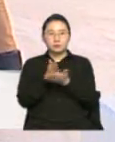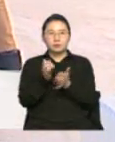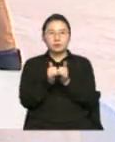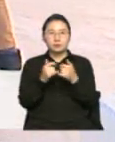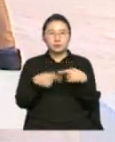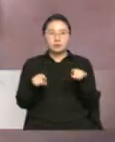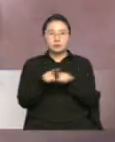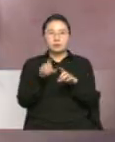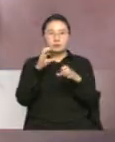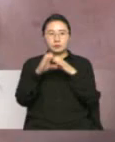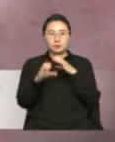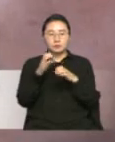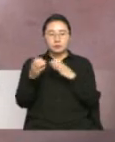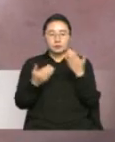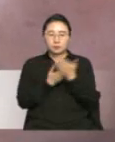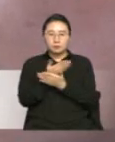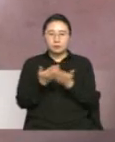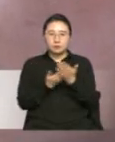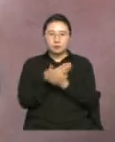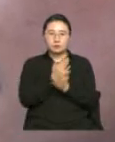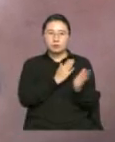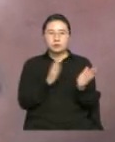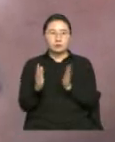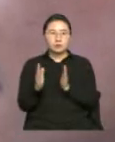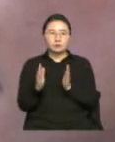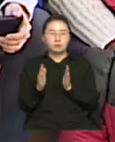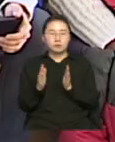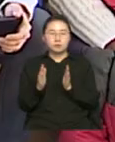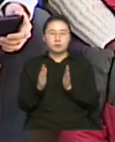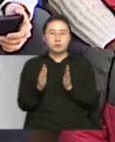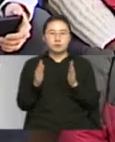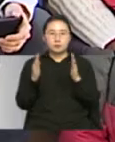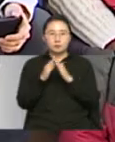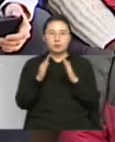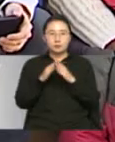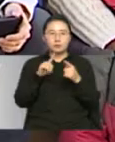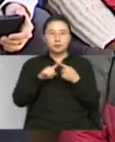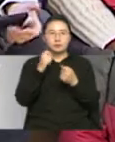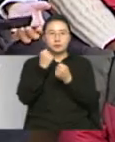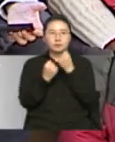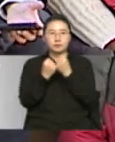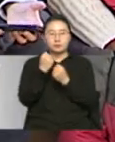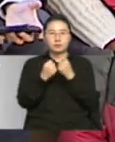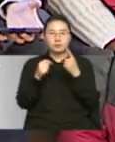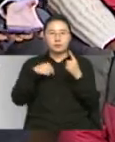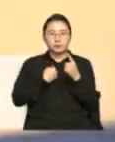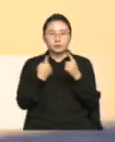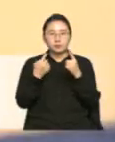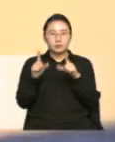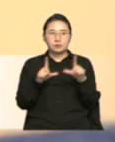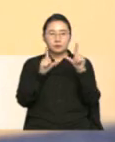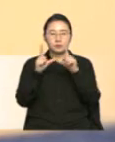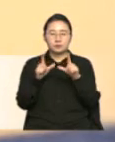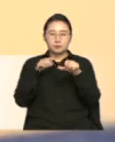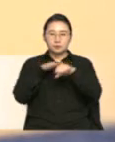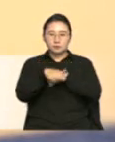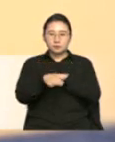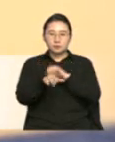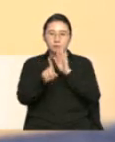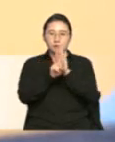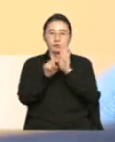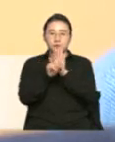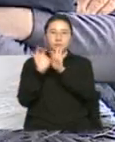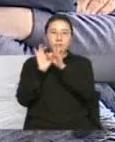함께 의견을 나누는 자리도 마련됐습니다. 정릉 청신호 주택에 대한 설명과 1인 가구 주거 스타일에 대한 발표가